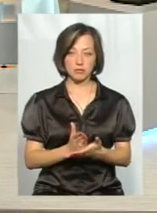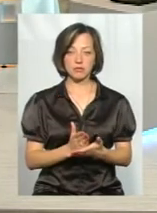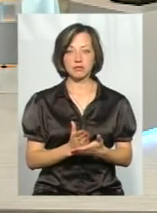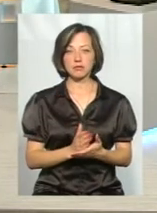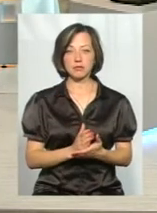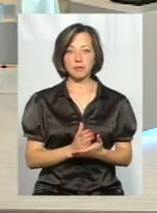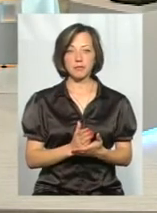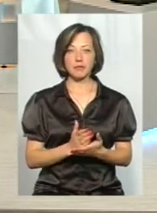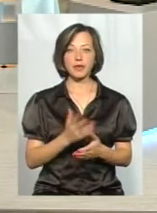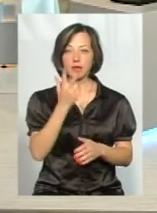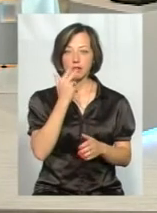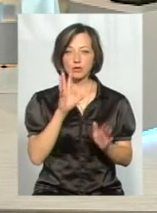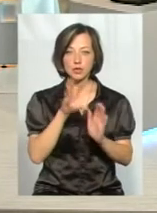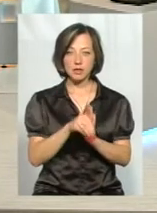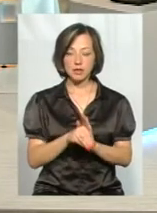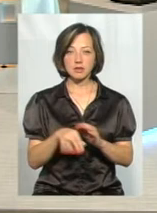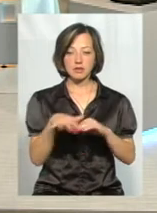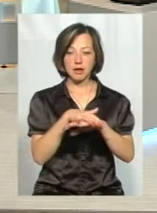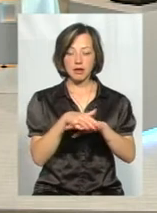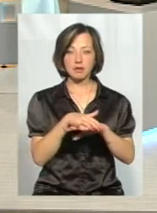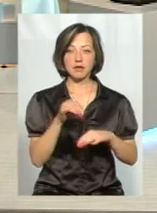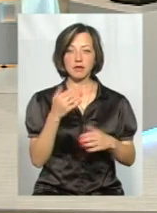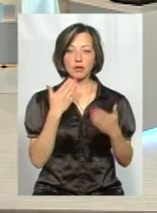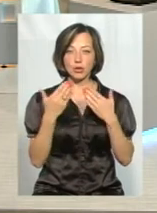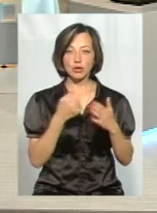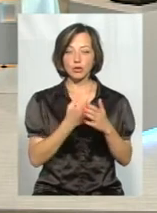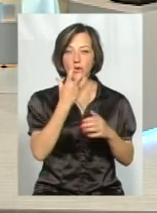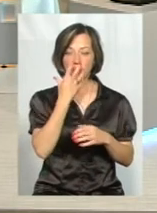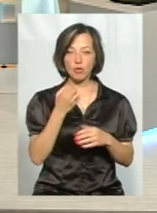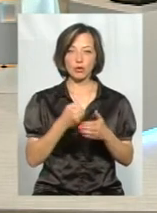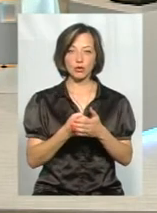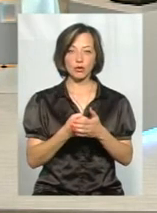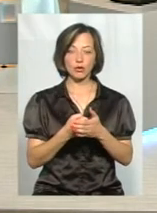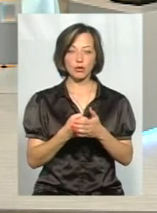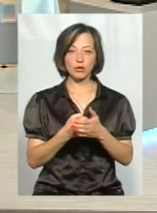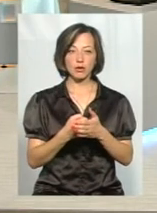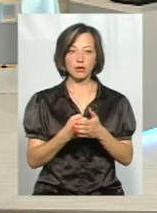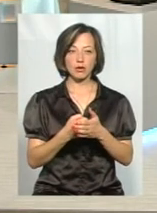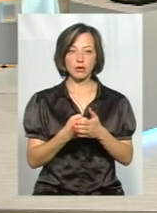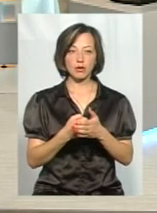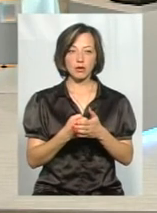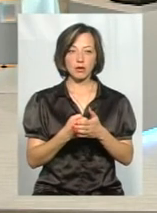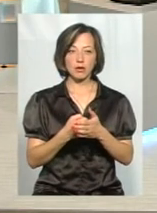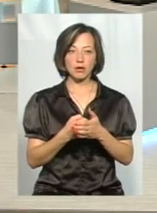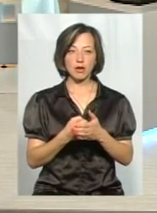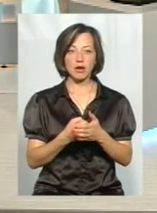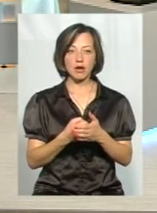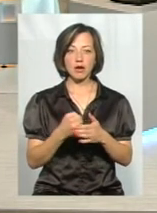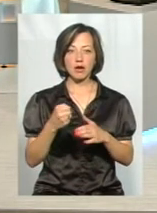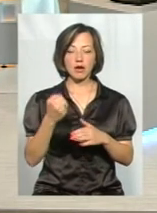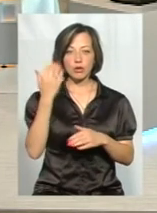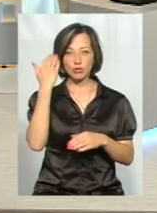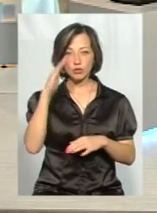вже є і соціалізація, там вже є і відношення до намордника, до лакомства з посторонніх рук. Там